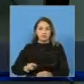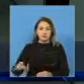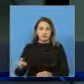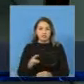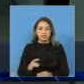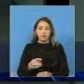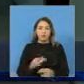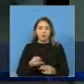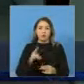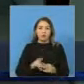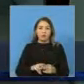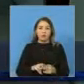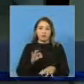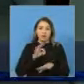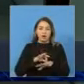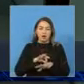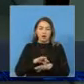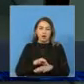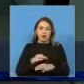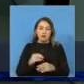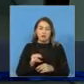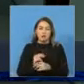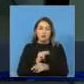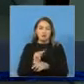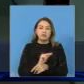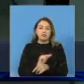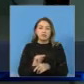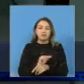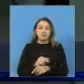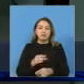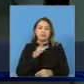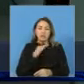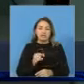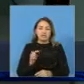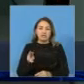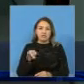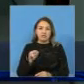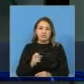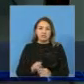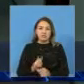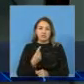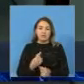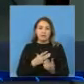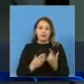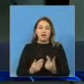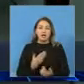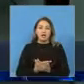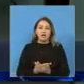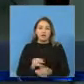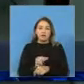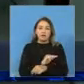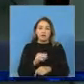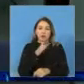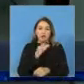да осы науқастың алдын алу және уақытында диагнозын анықтап емдік шараларды